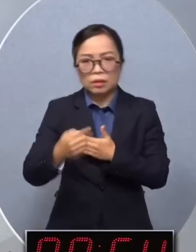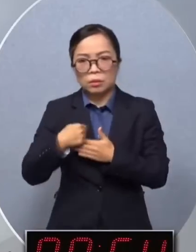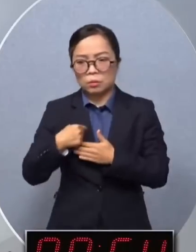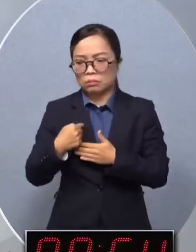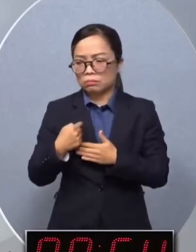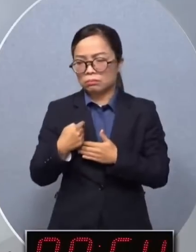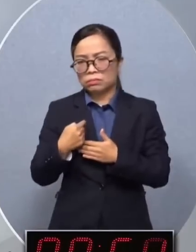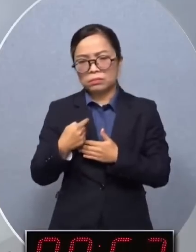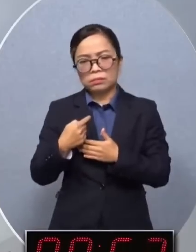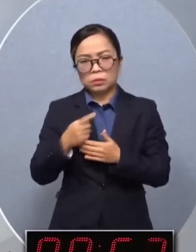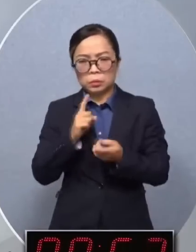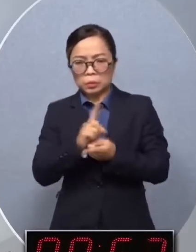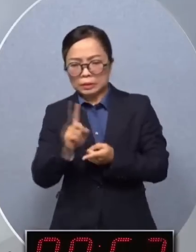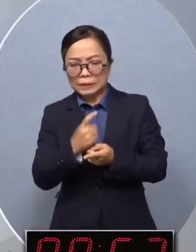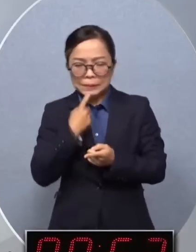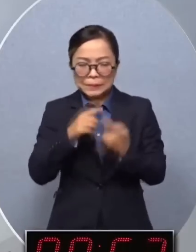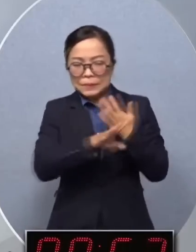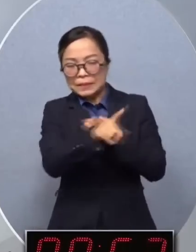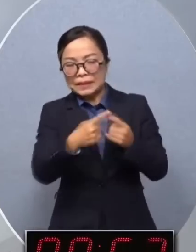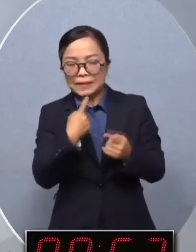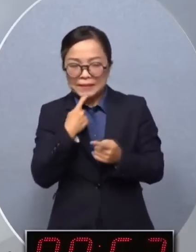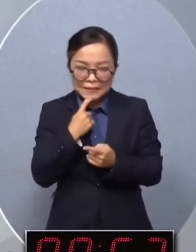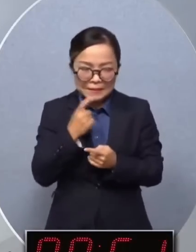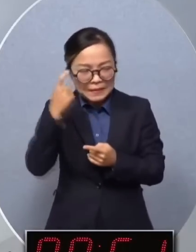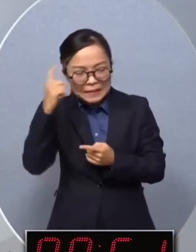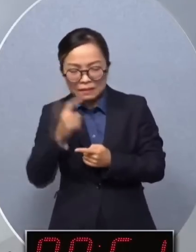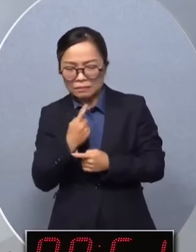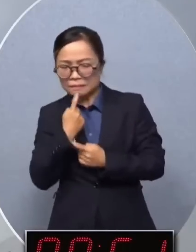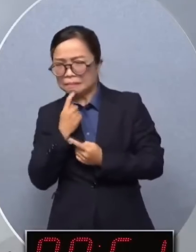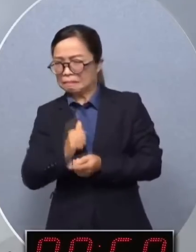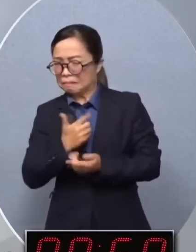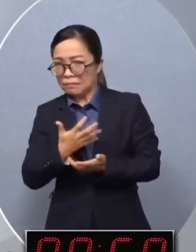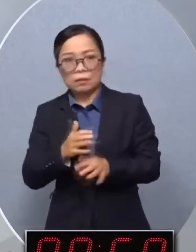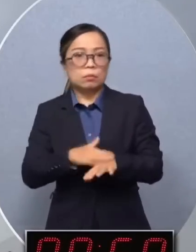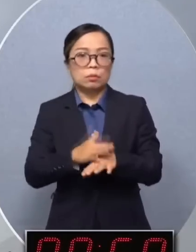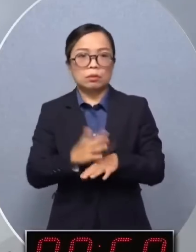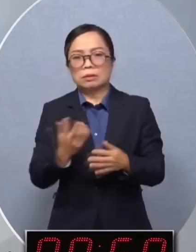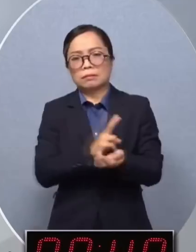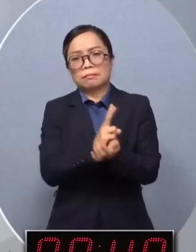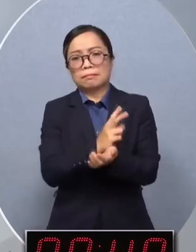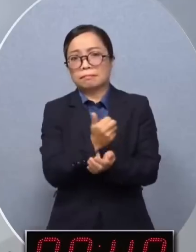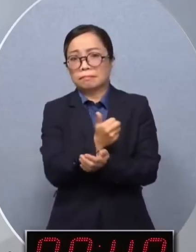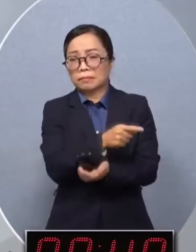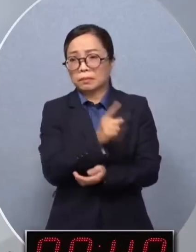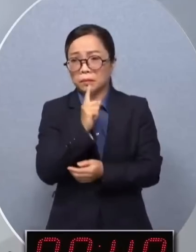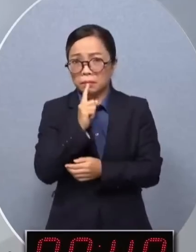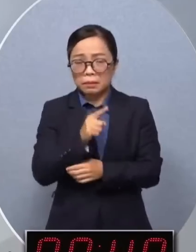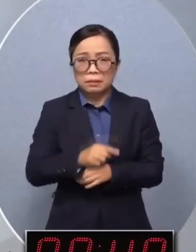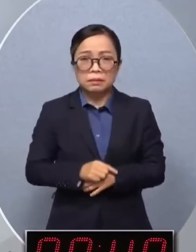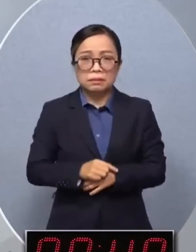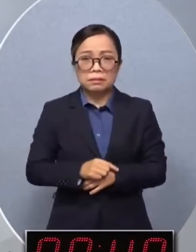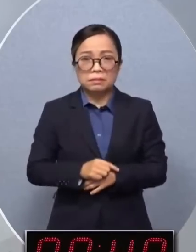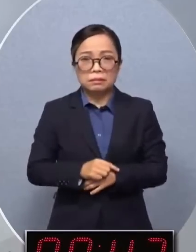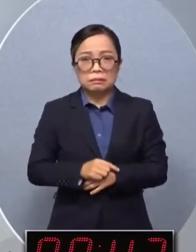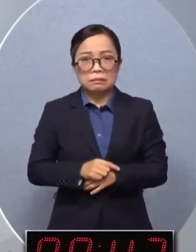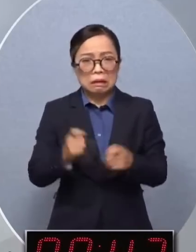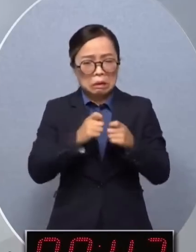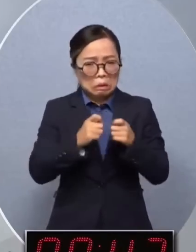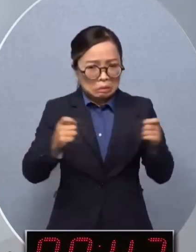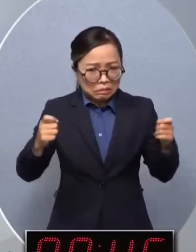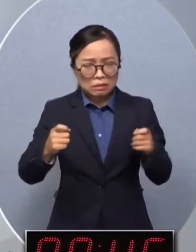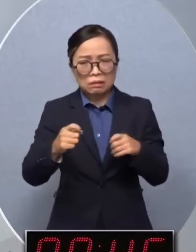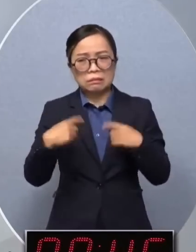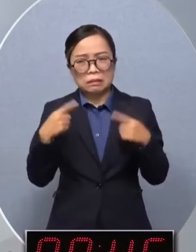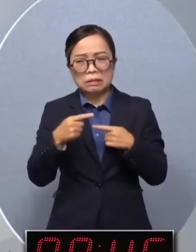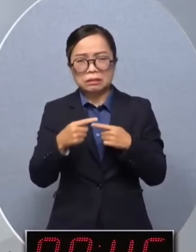从来不会去质疑别人的有些想法。像嘉隆先生在很长的一段过程当